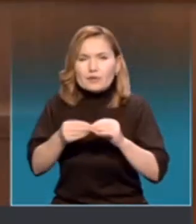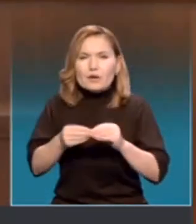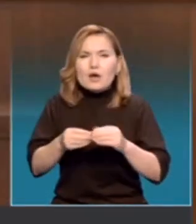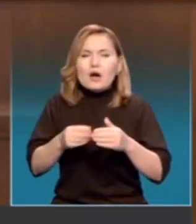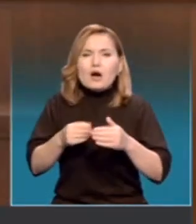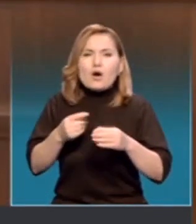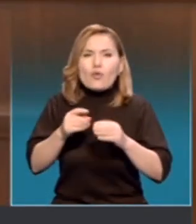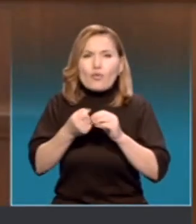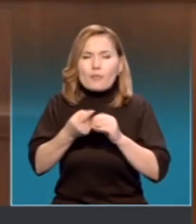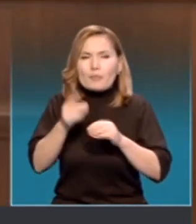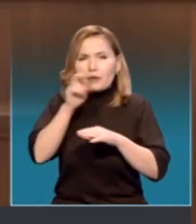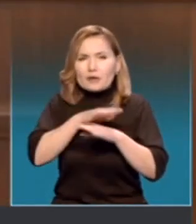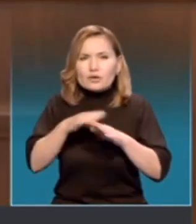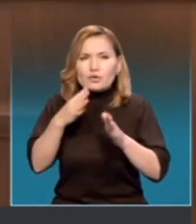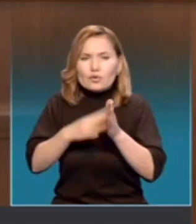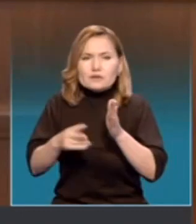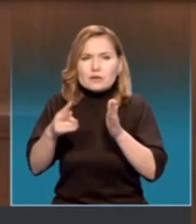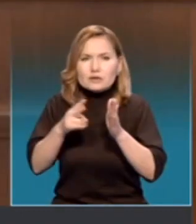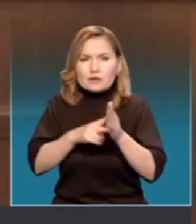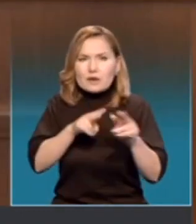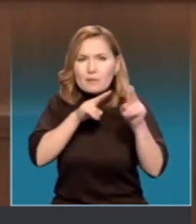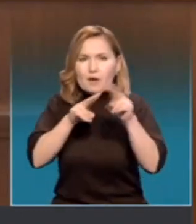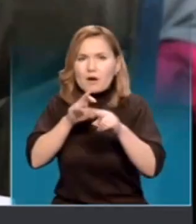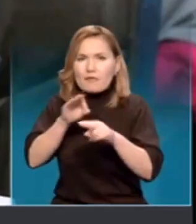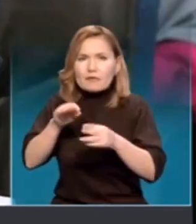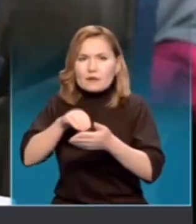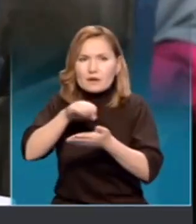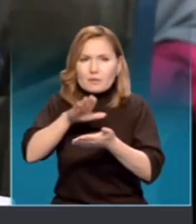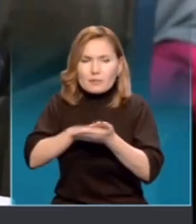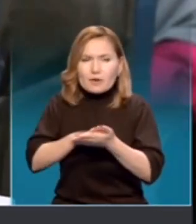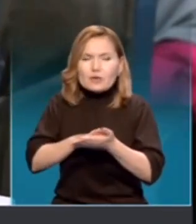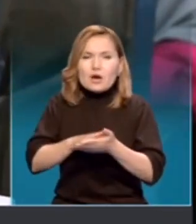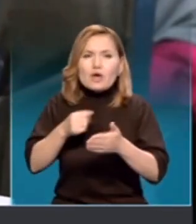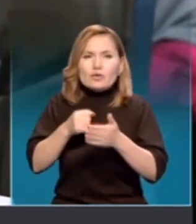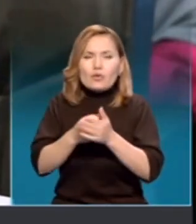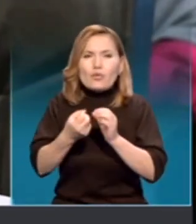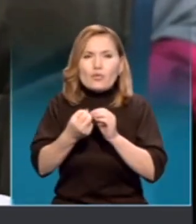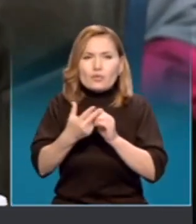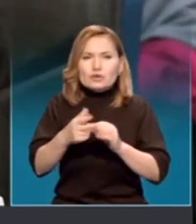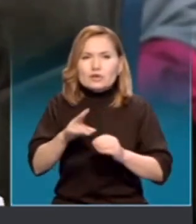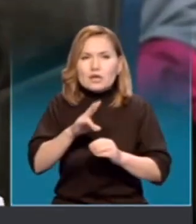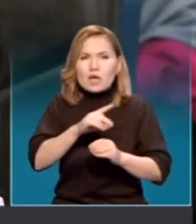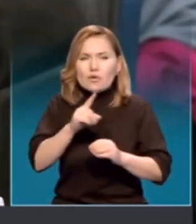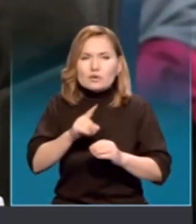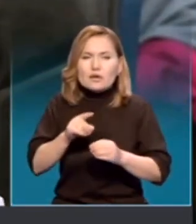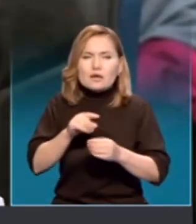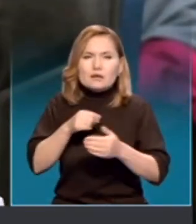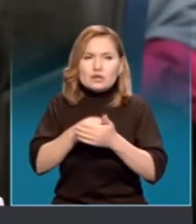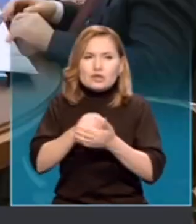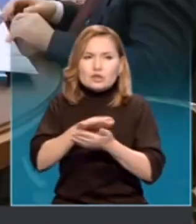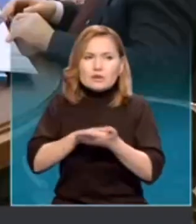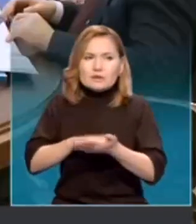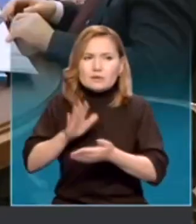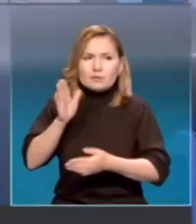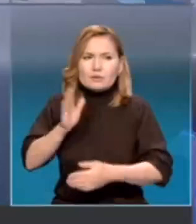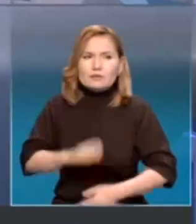11 елден 97 байқаушы ресми тіркелген. Тіркеу 13 наурызға дейін жалғасады.